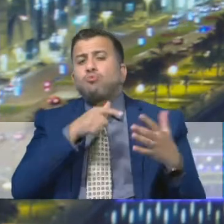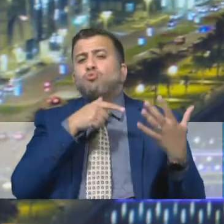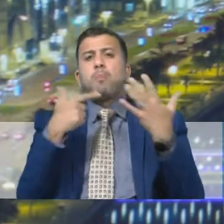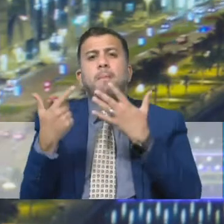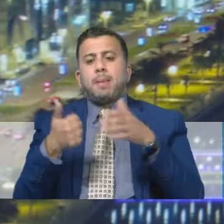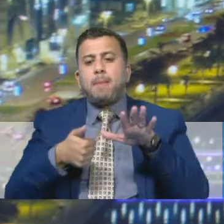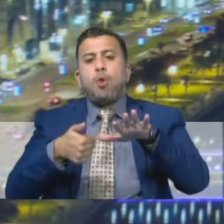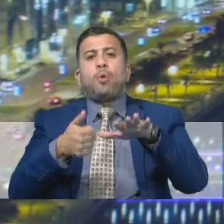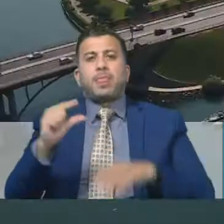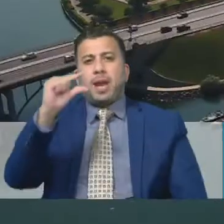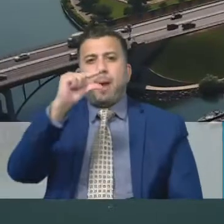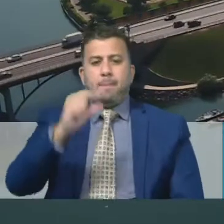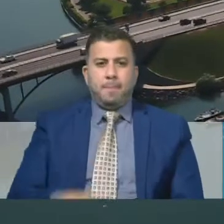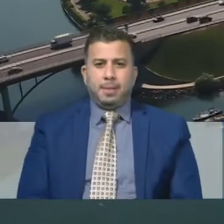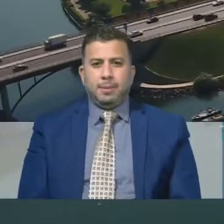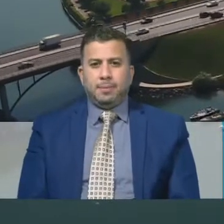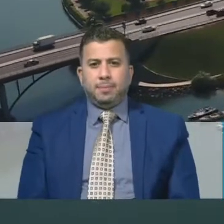1,700,000,000 درهم.